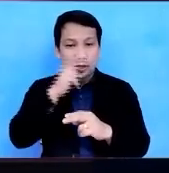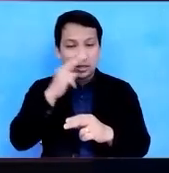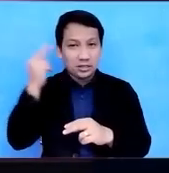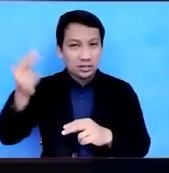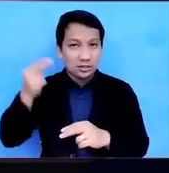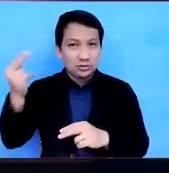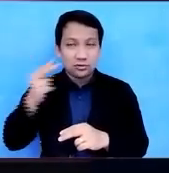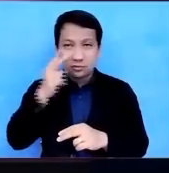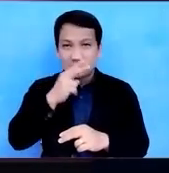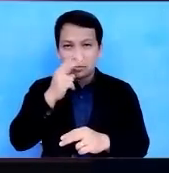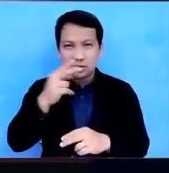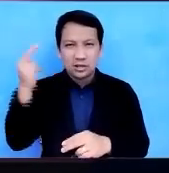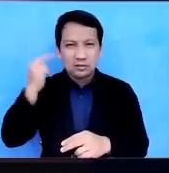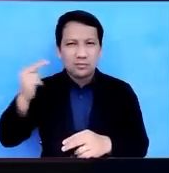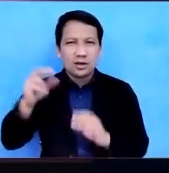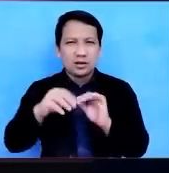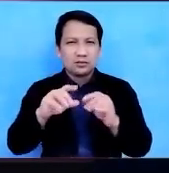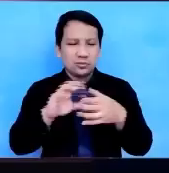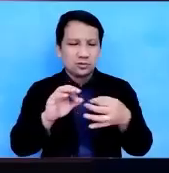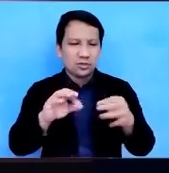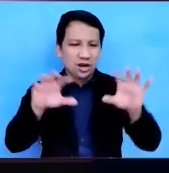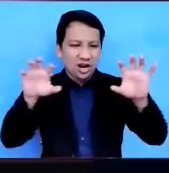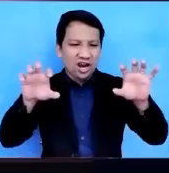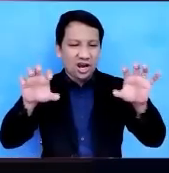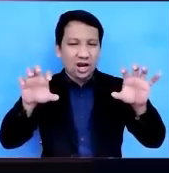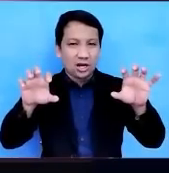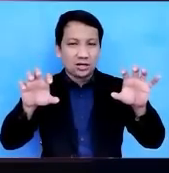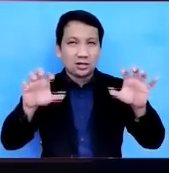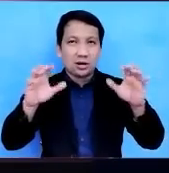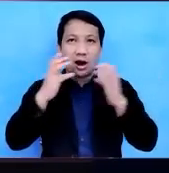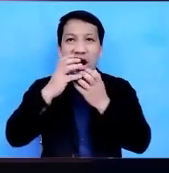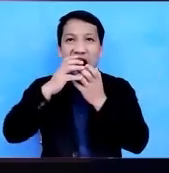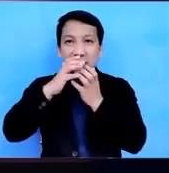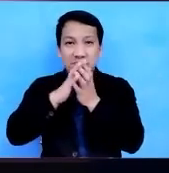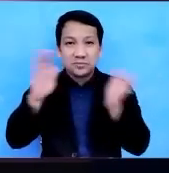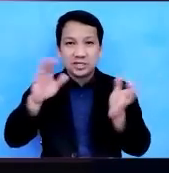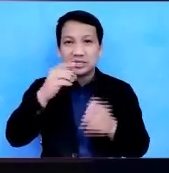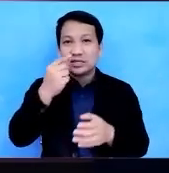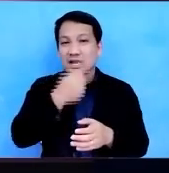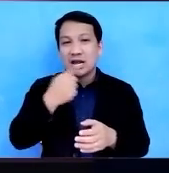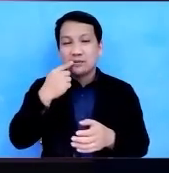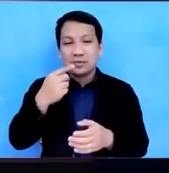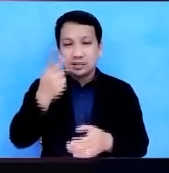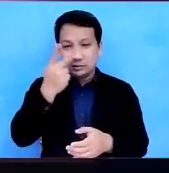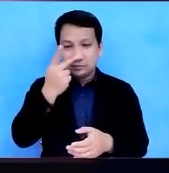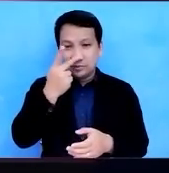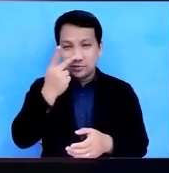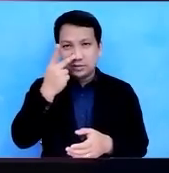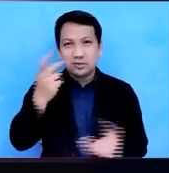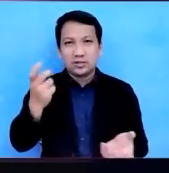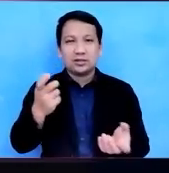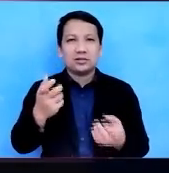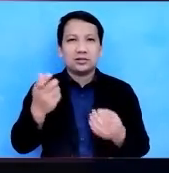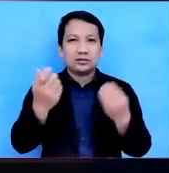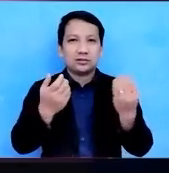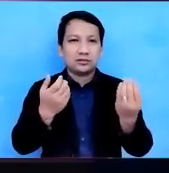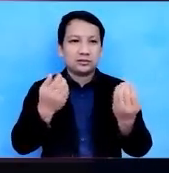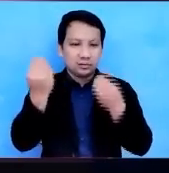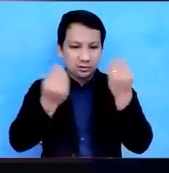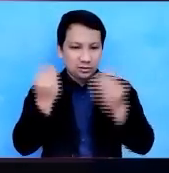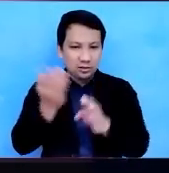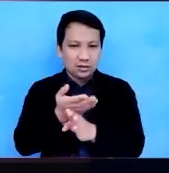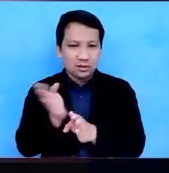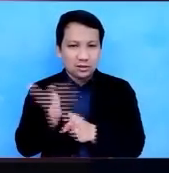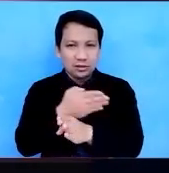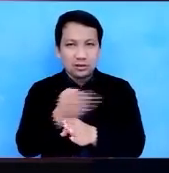ang Tambaloslo sa isang halimaw na may malaking bibig at ari, pininiwala ang nanlilito at nanliligaw ito ng